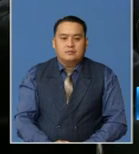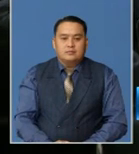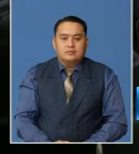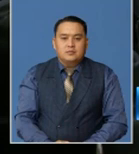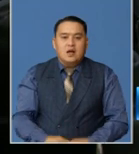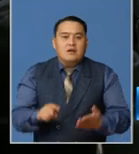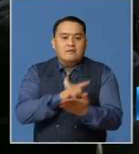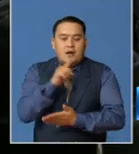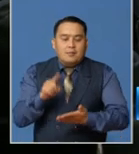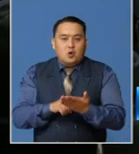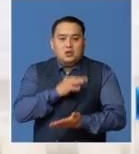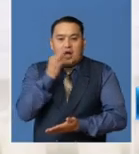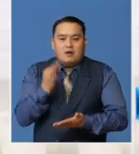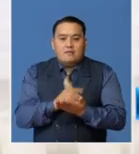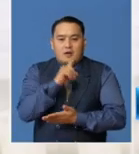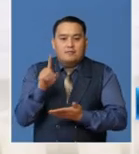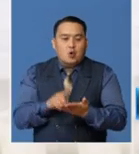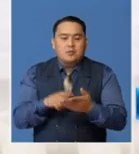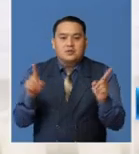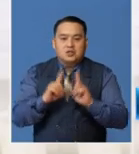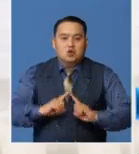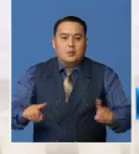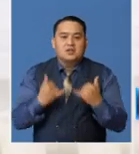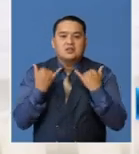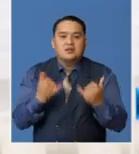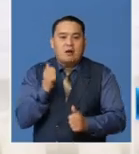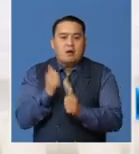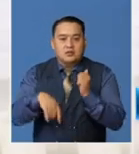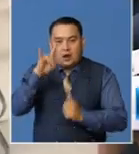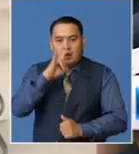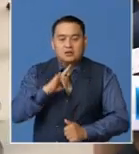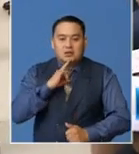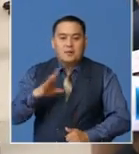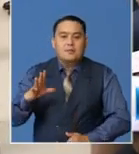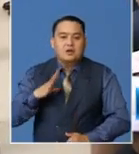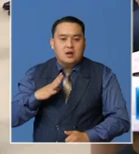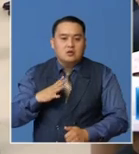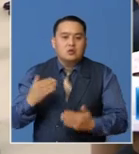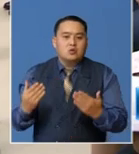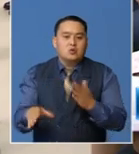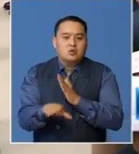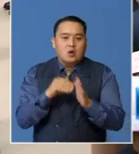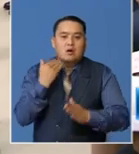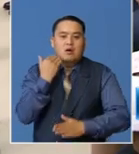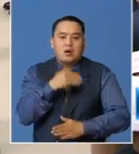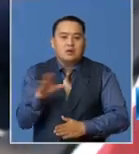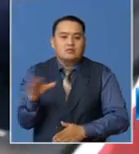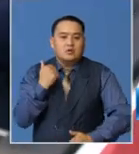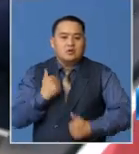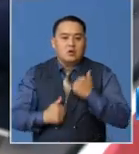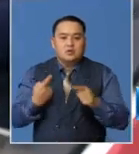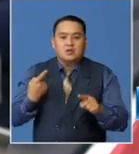вопросам образования особое значение сегодня кресты на заставку необходимо обладать набором качеств достойных